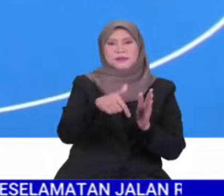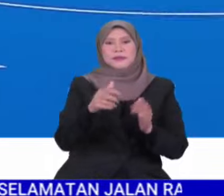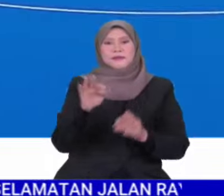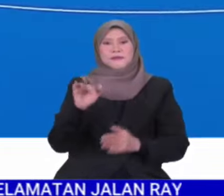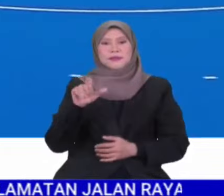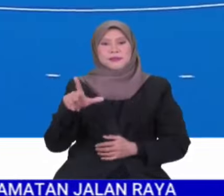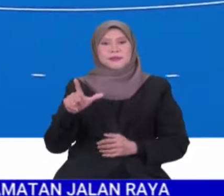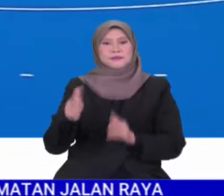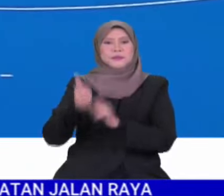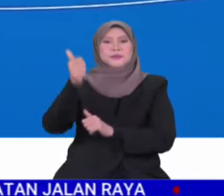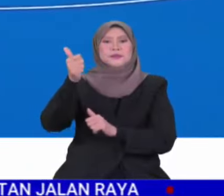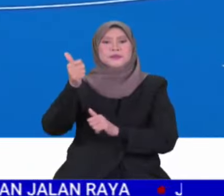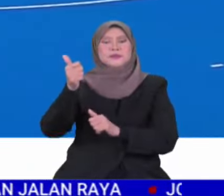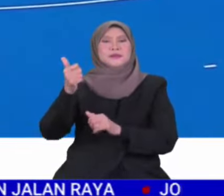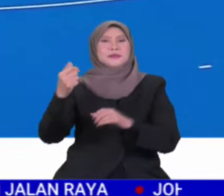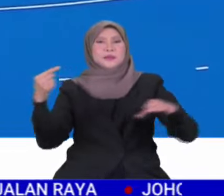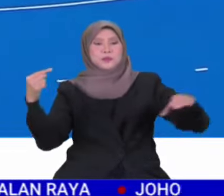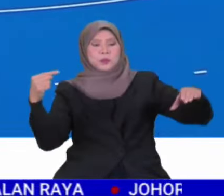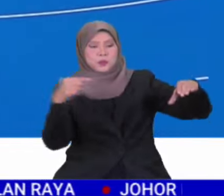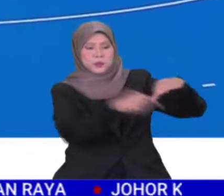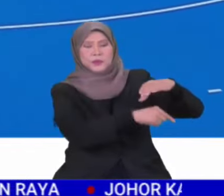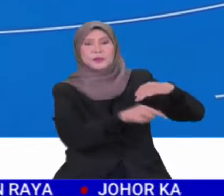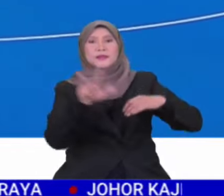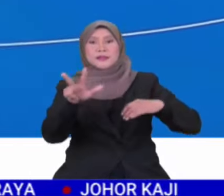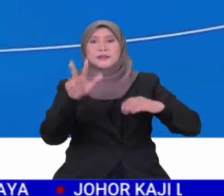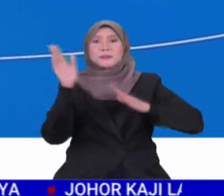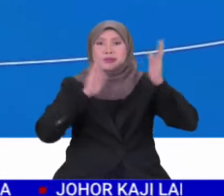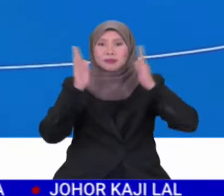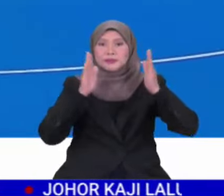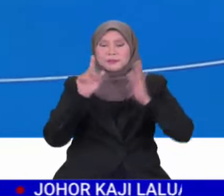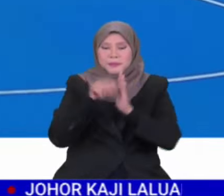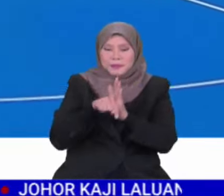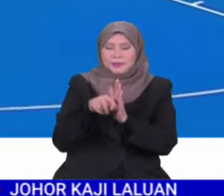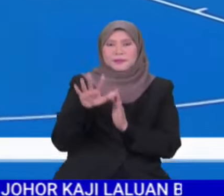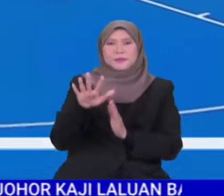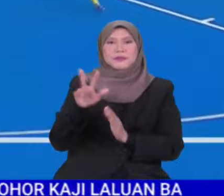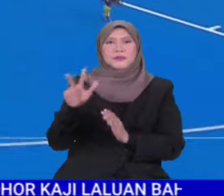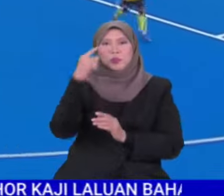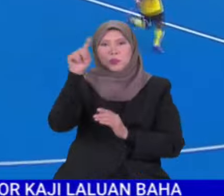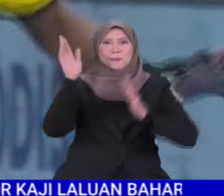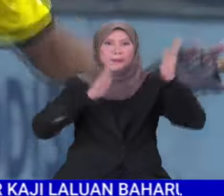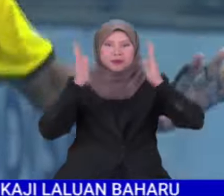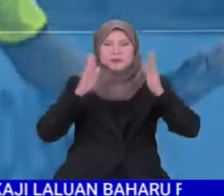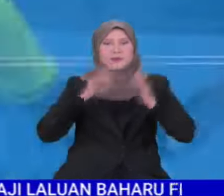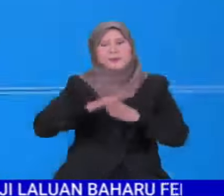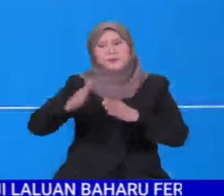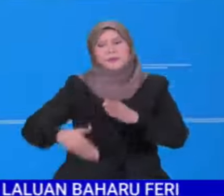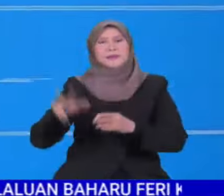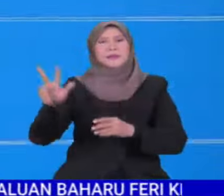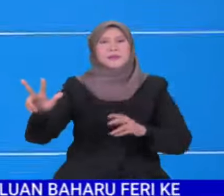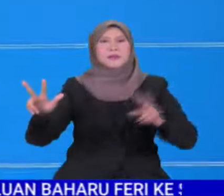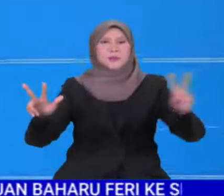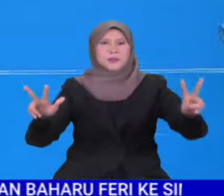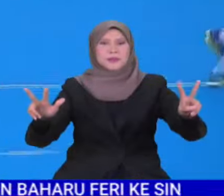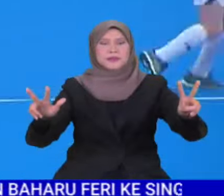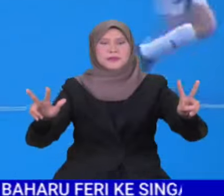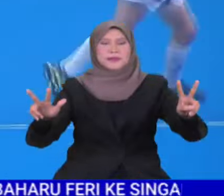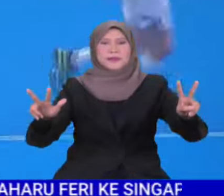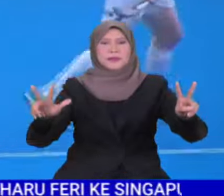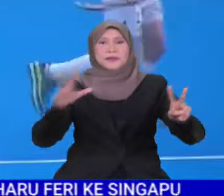Sari muncul wira negara apabila meledak gol ketiga Malaysia minit ke-57 untuk Malaysia menamatkan perlawanan 3-2